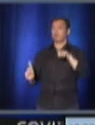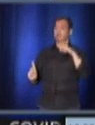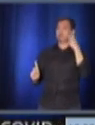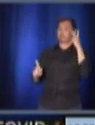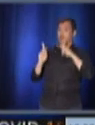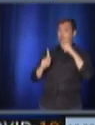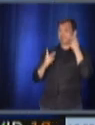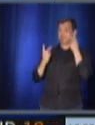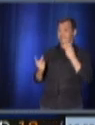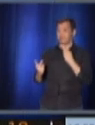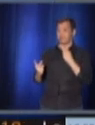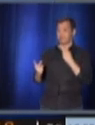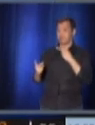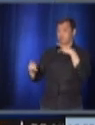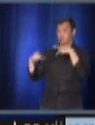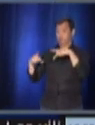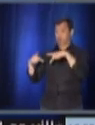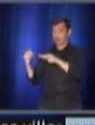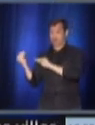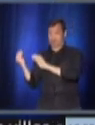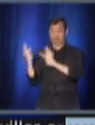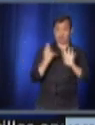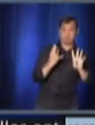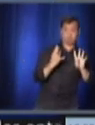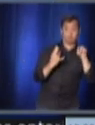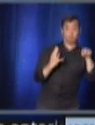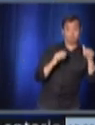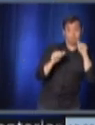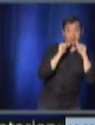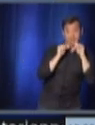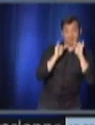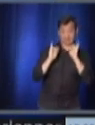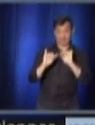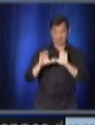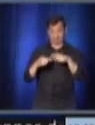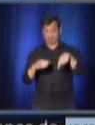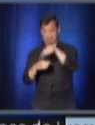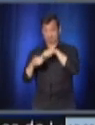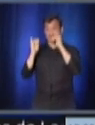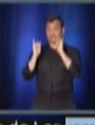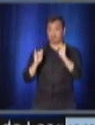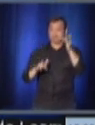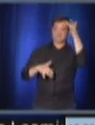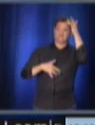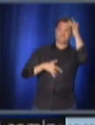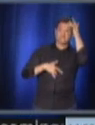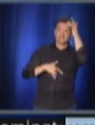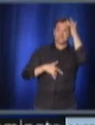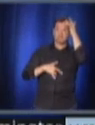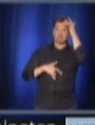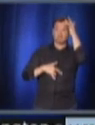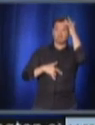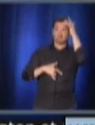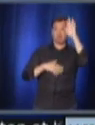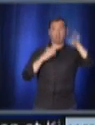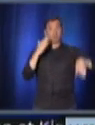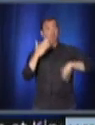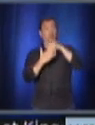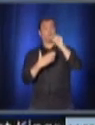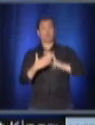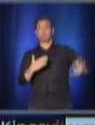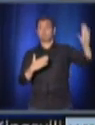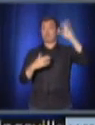ont tiré une leçon de ce qui est arrivé cette fin de semaine. Je pense que pour les jeunes qui sont maintenant infectés, je pense